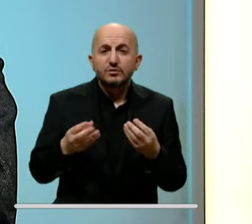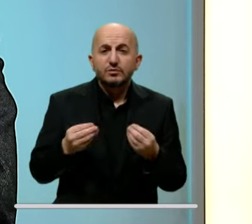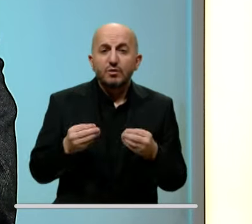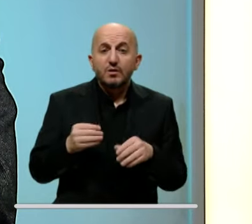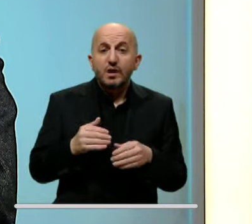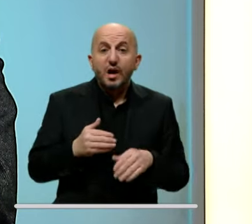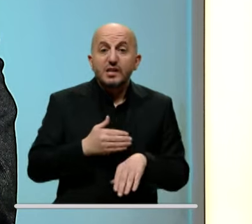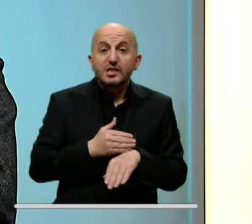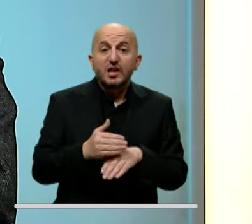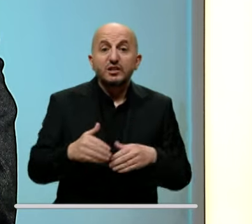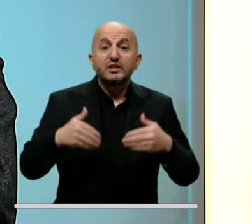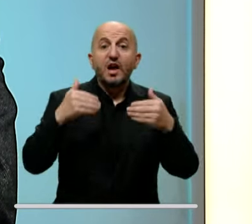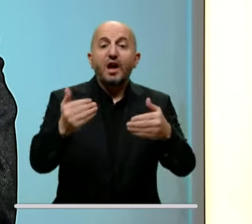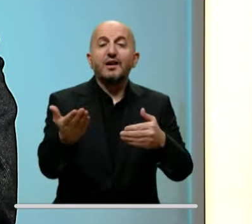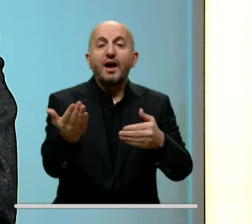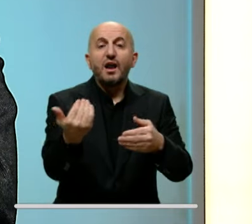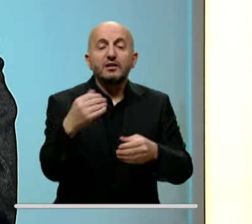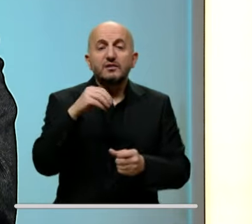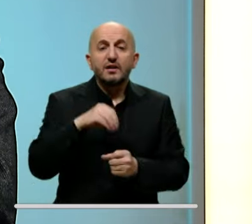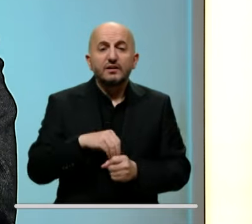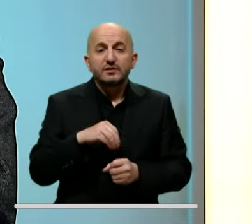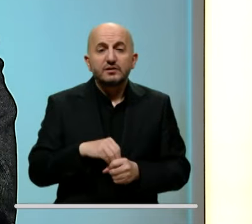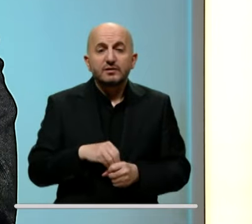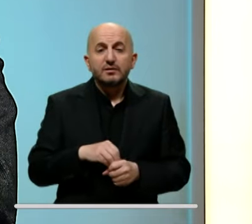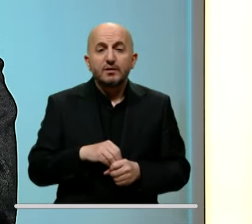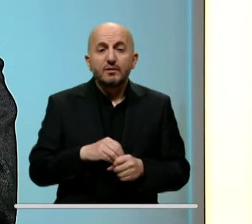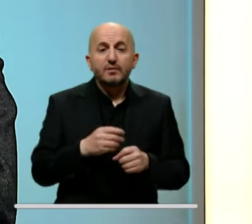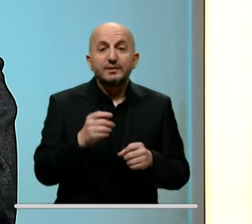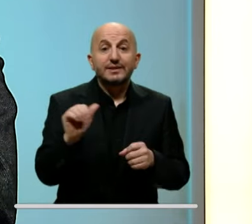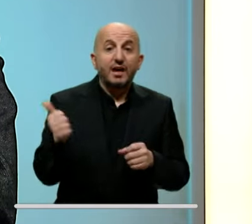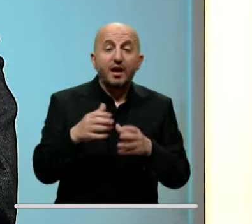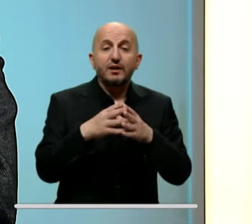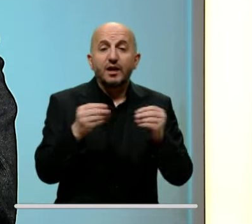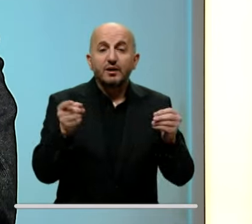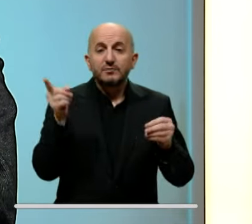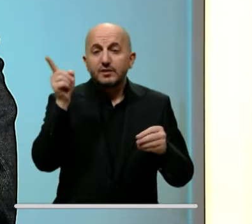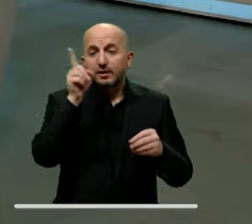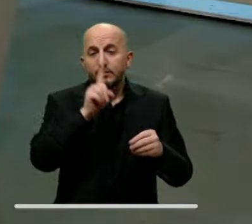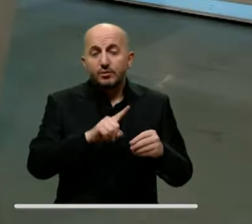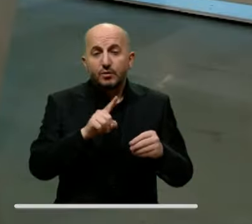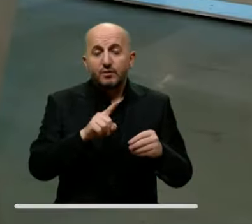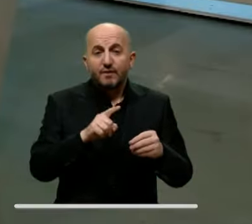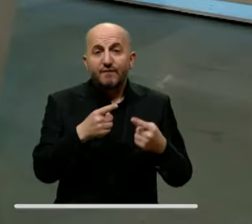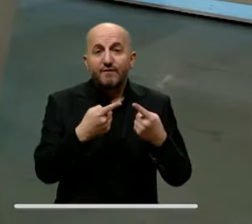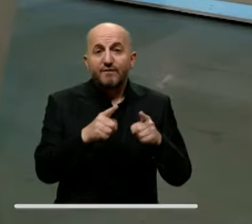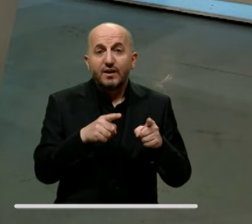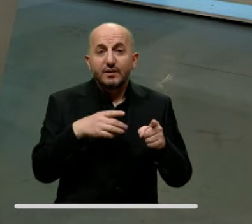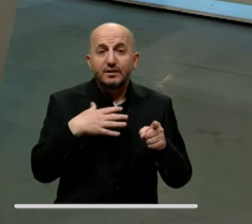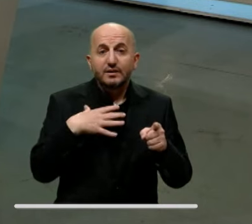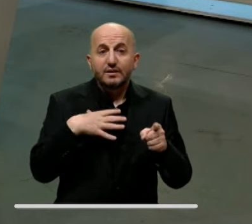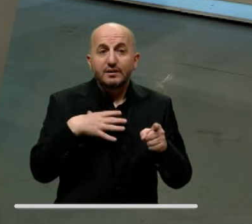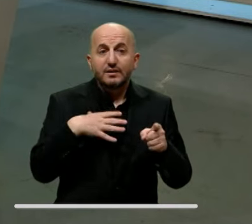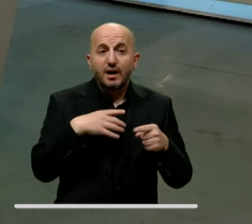geleceği için bir de eee enflasyondan dolayı değer kaybedeceği için enflasyon farkı da istenemeyeceği